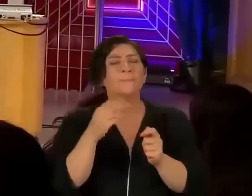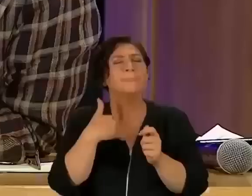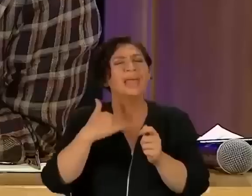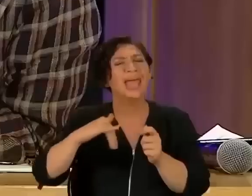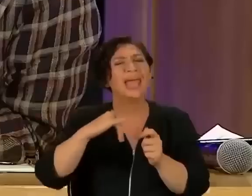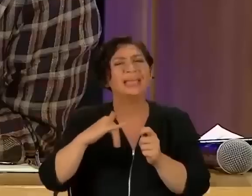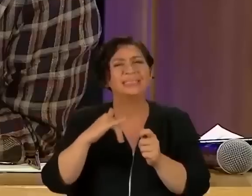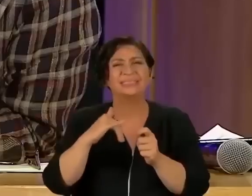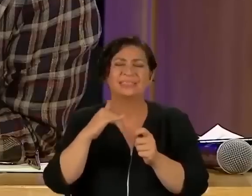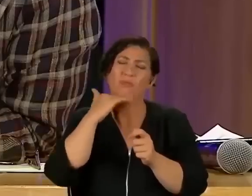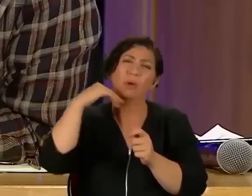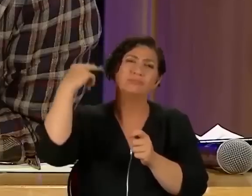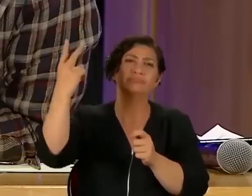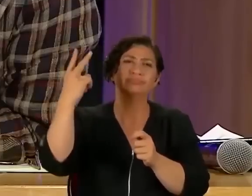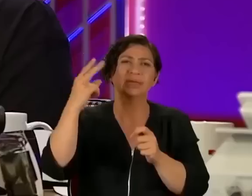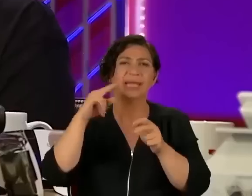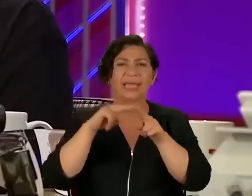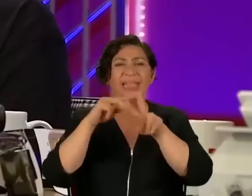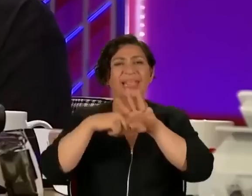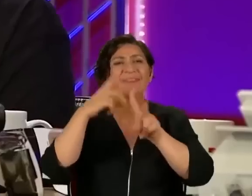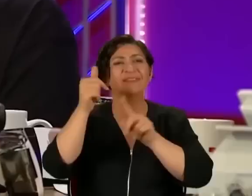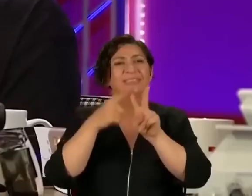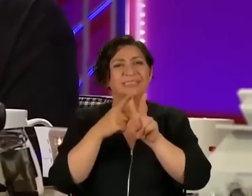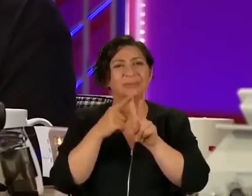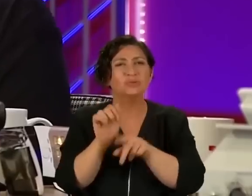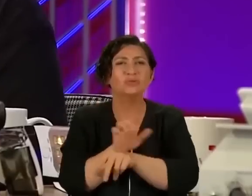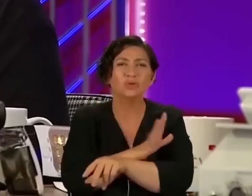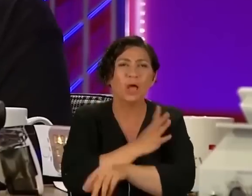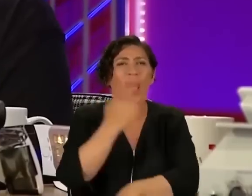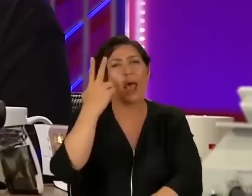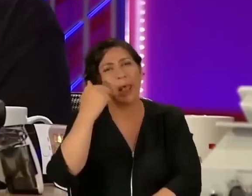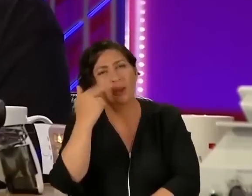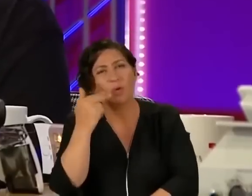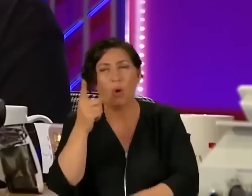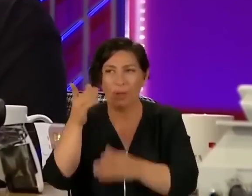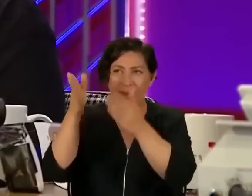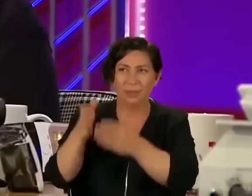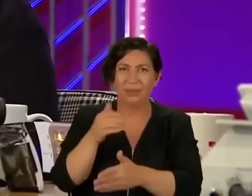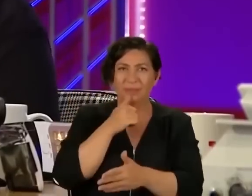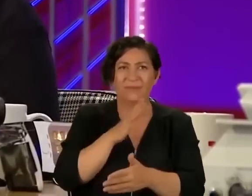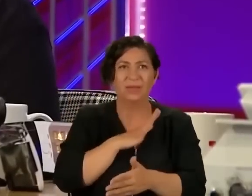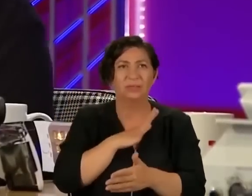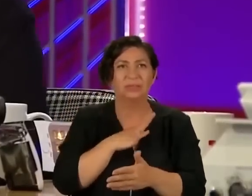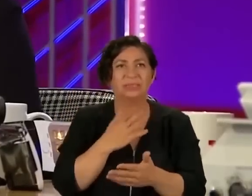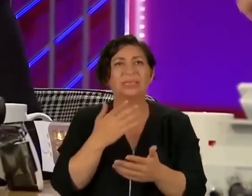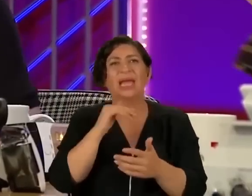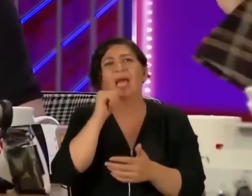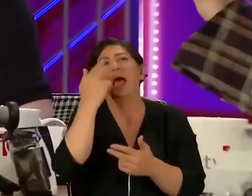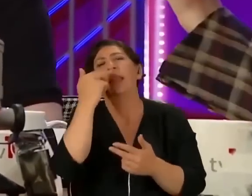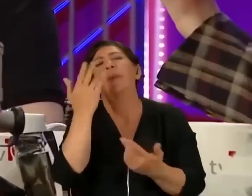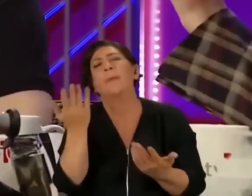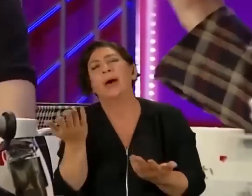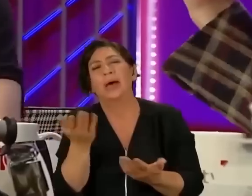yakın komedyenler, Kevin Hart çok çok tatlı sahnede. Duygulanıyor, ağlıyor falan. Öyle bir modu var adamın. İnşallah ağlamam hiçbir zaman